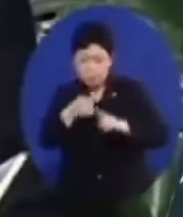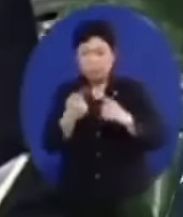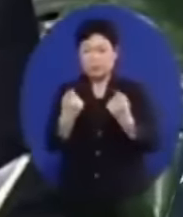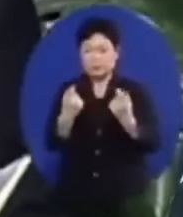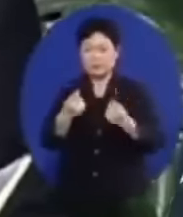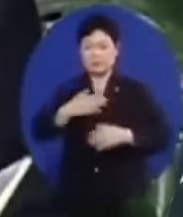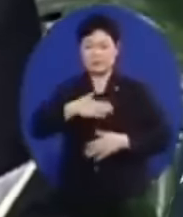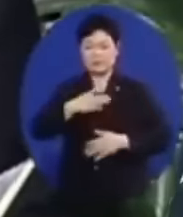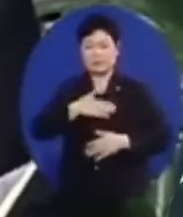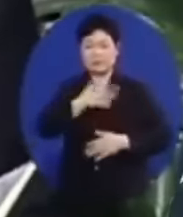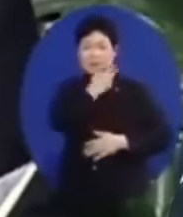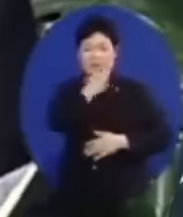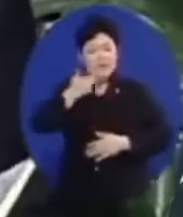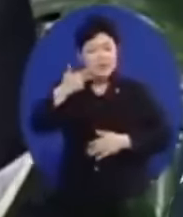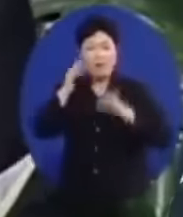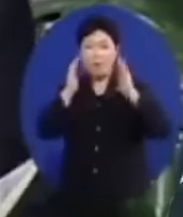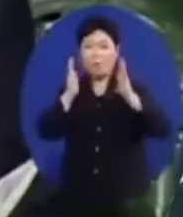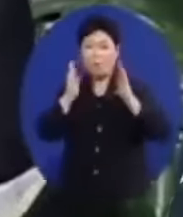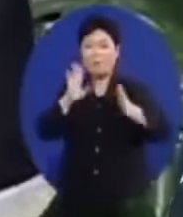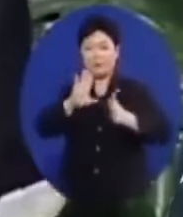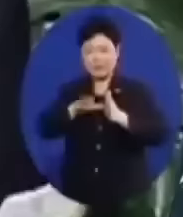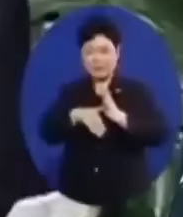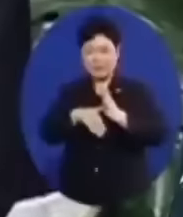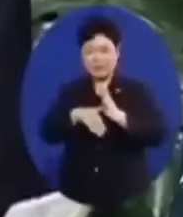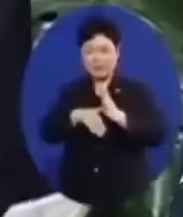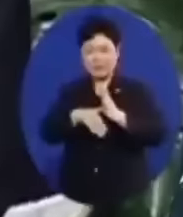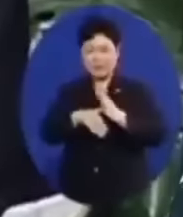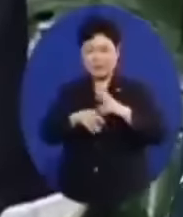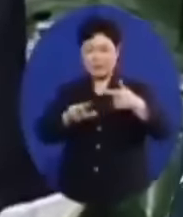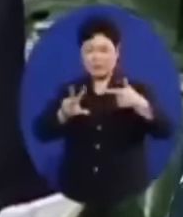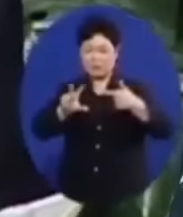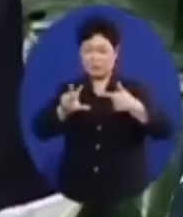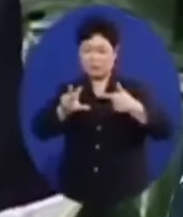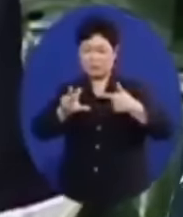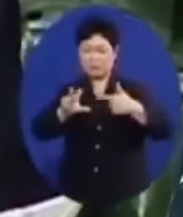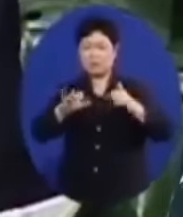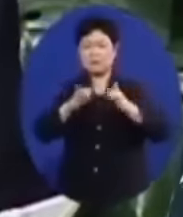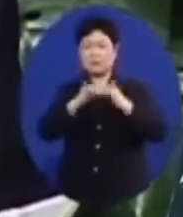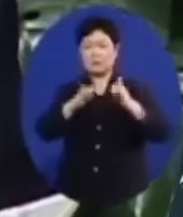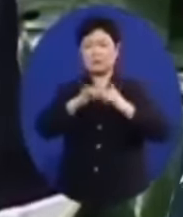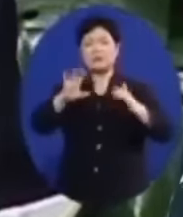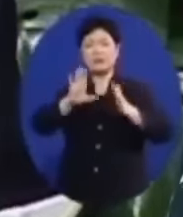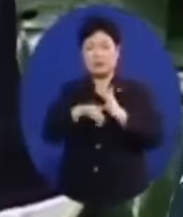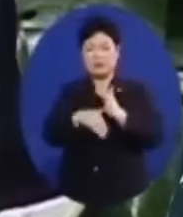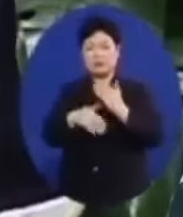저는 영어를 공부할 때 그땐 6.25 사변 당시니까